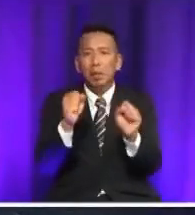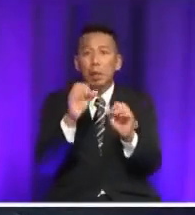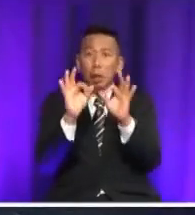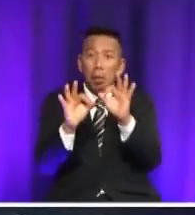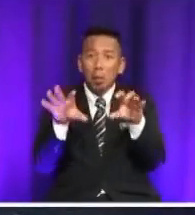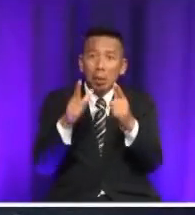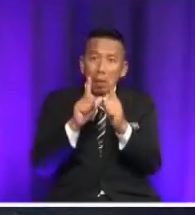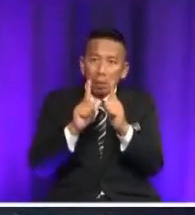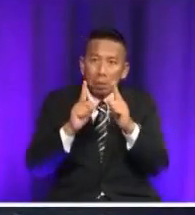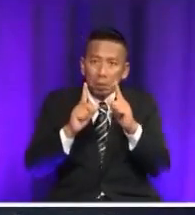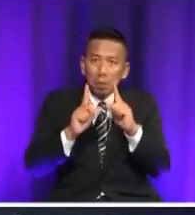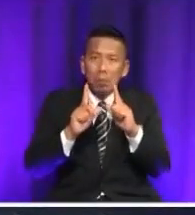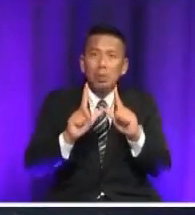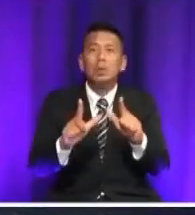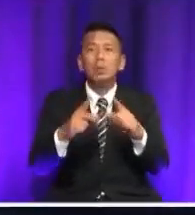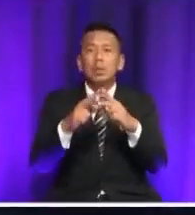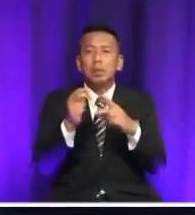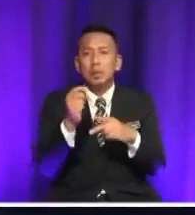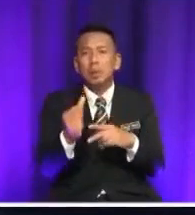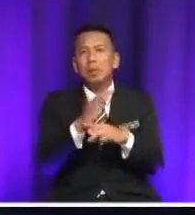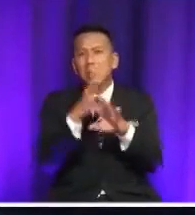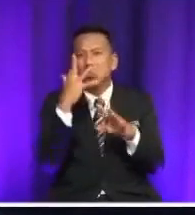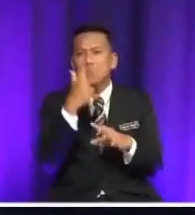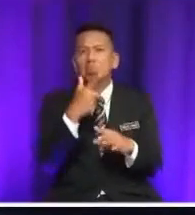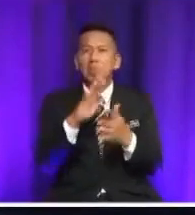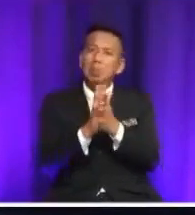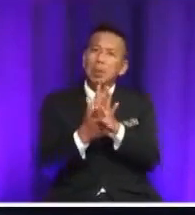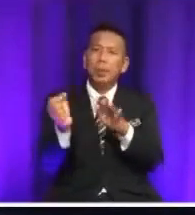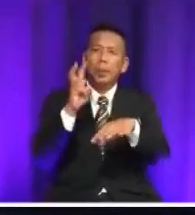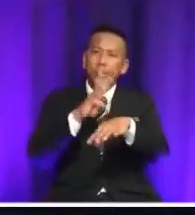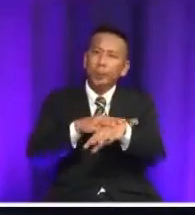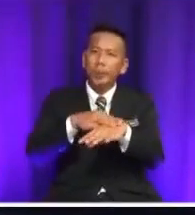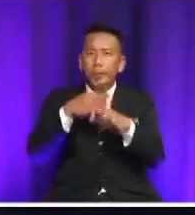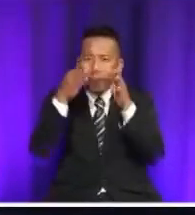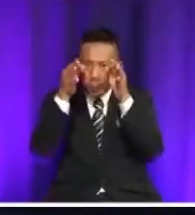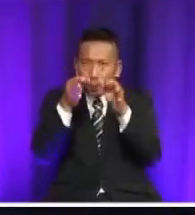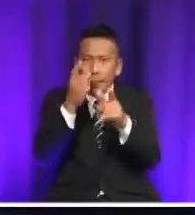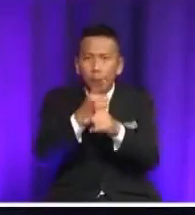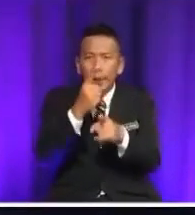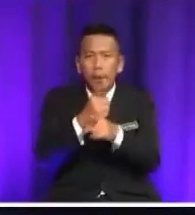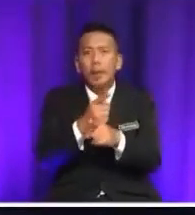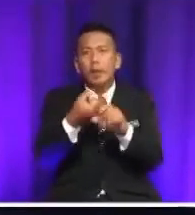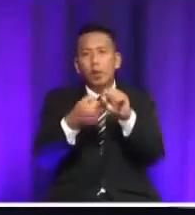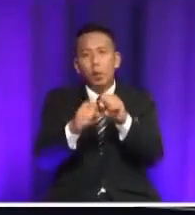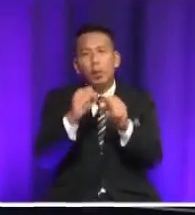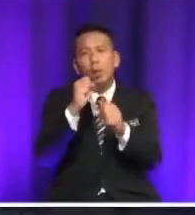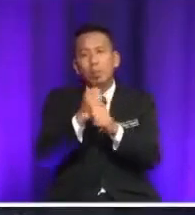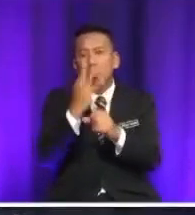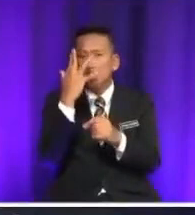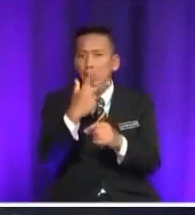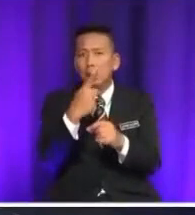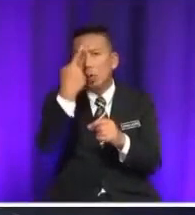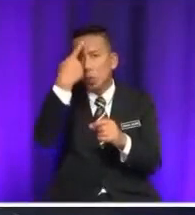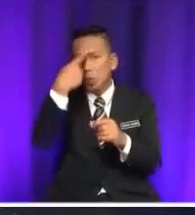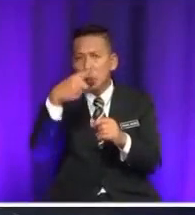nampak macam tak begitu cantik kan seperti itu Supaya hasil kerjanya cantik betul ini